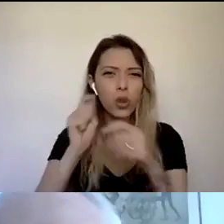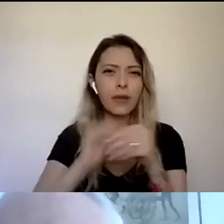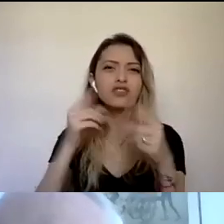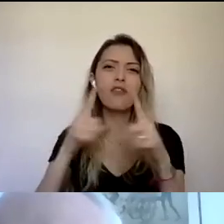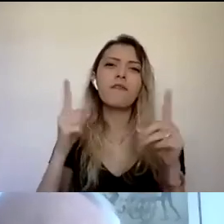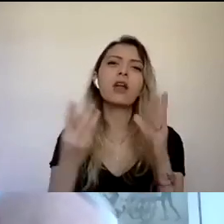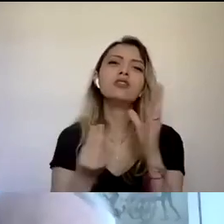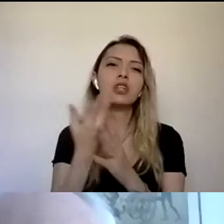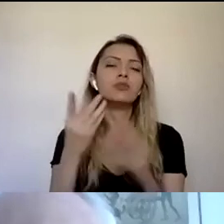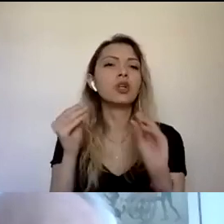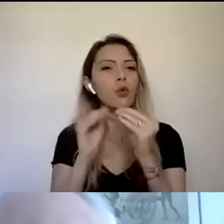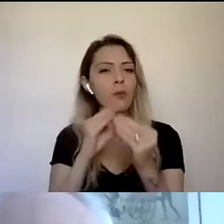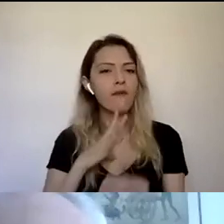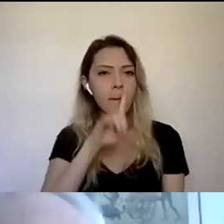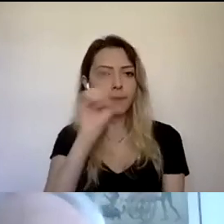Var.